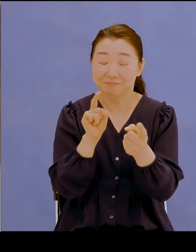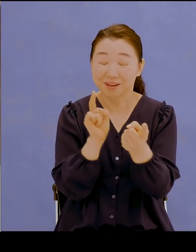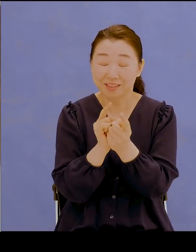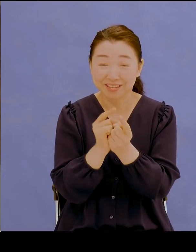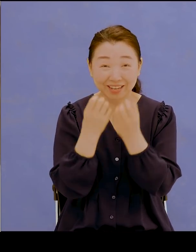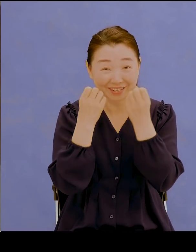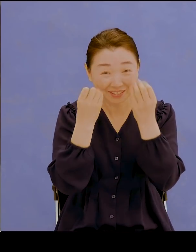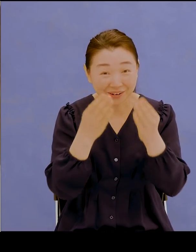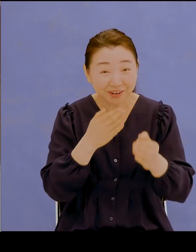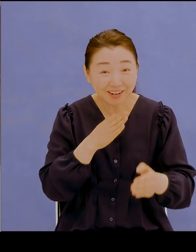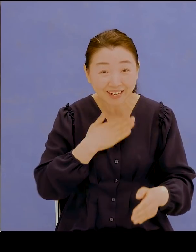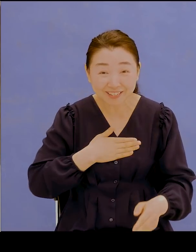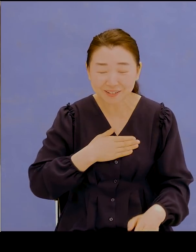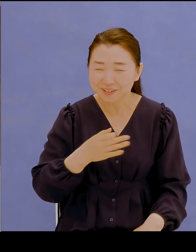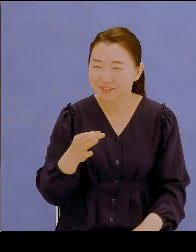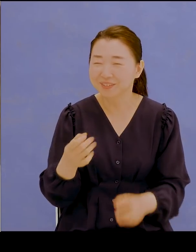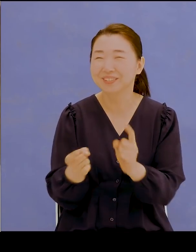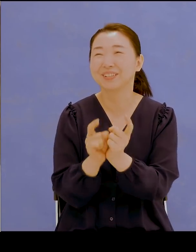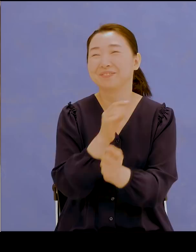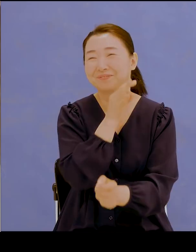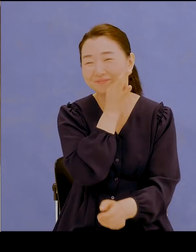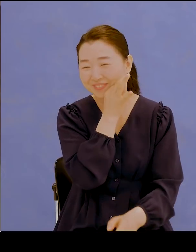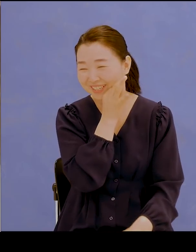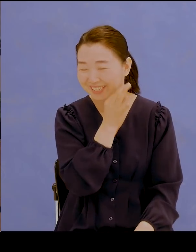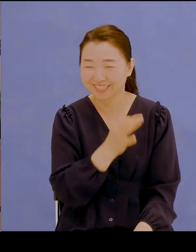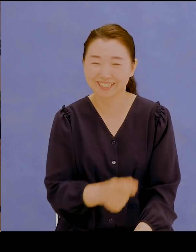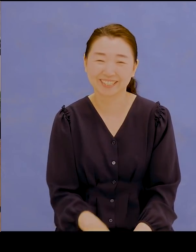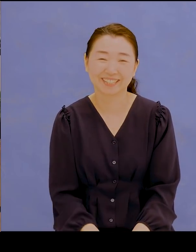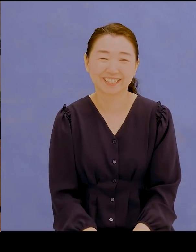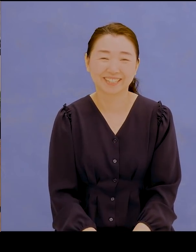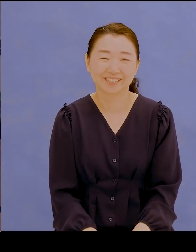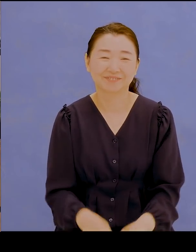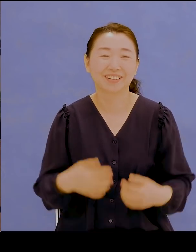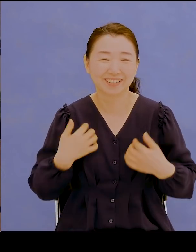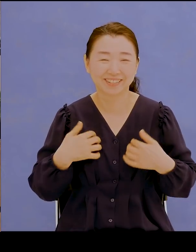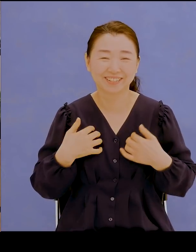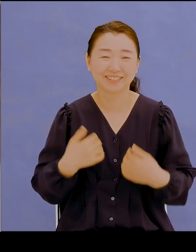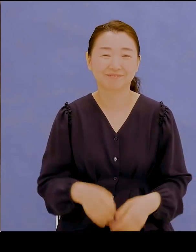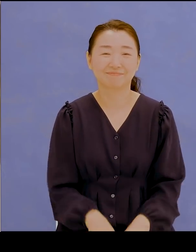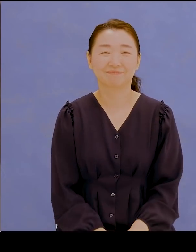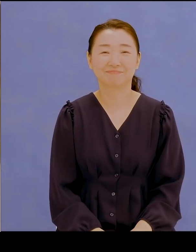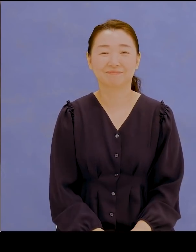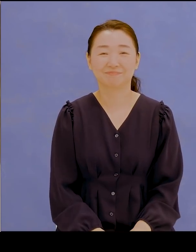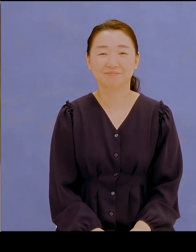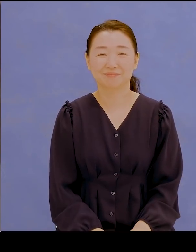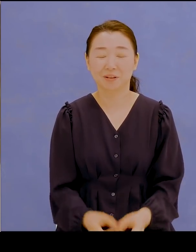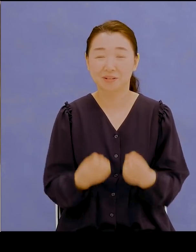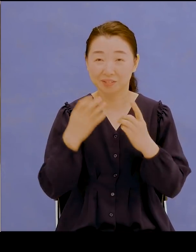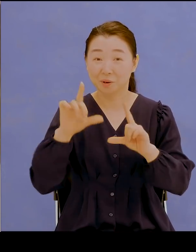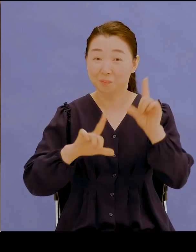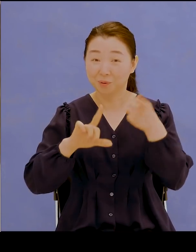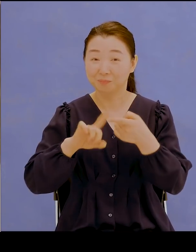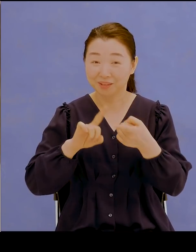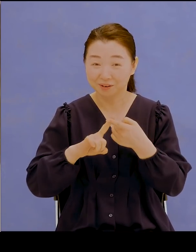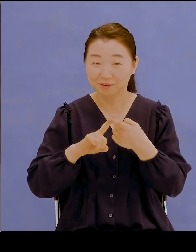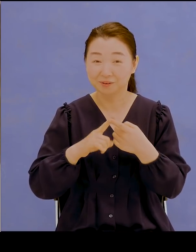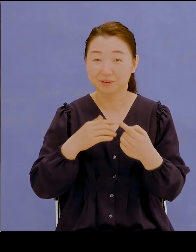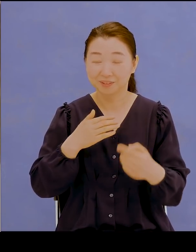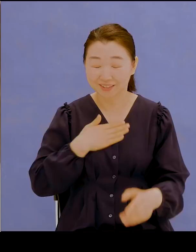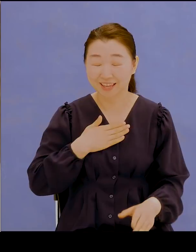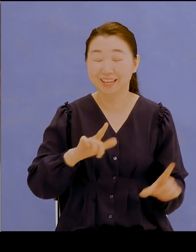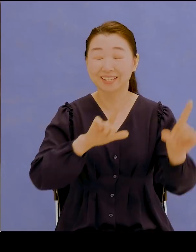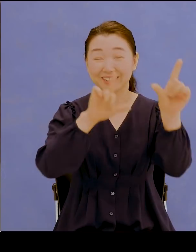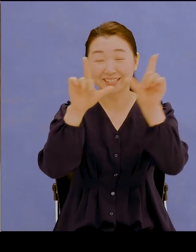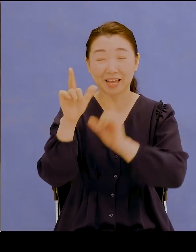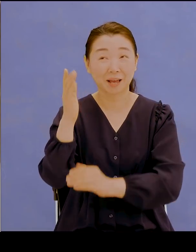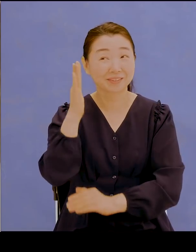색다르죠. 좀 서로가 좀 민망하네요. 민망하죠. 너무 예. 반가워요. 오늘 새로운 모습으로 네네네. 제 3주